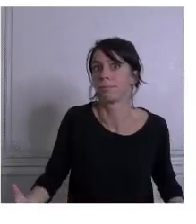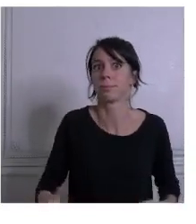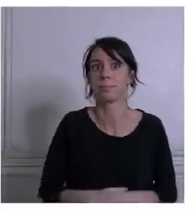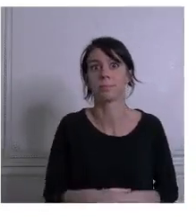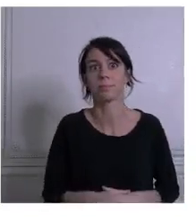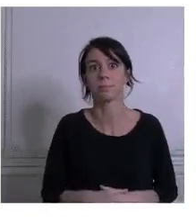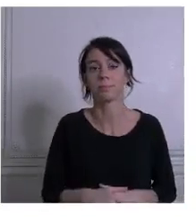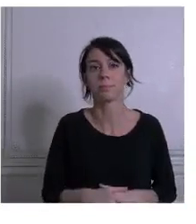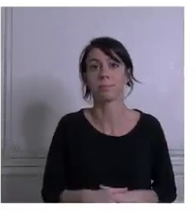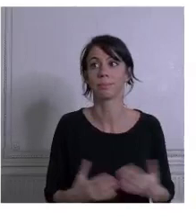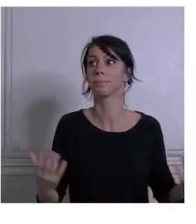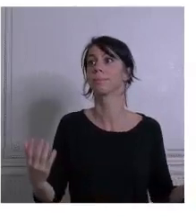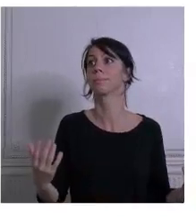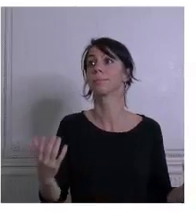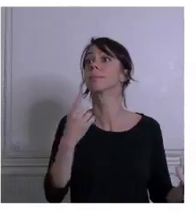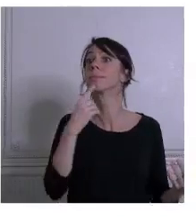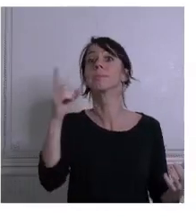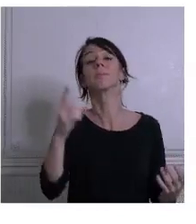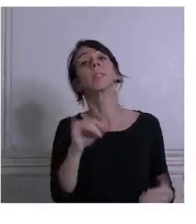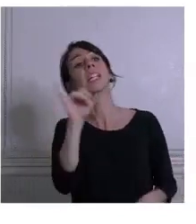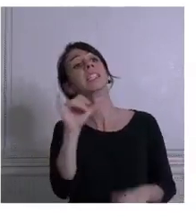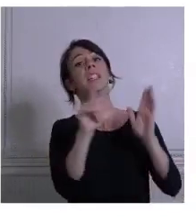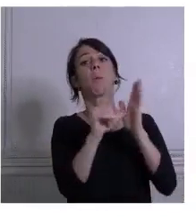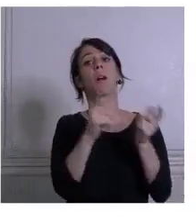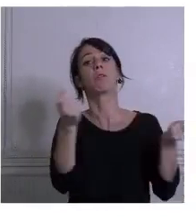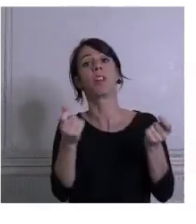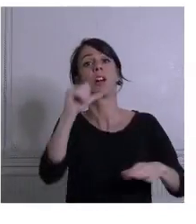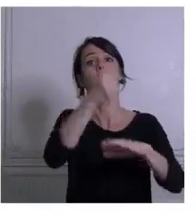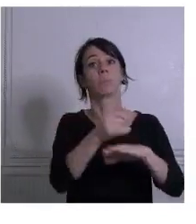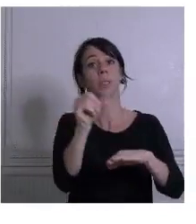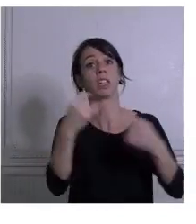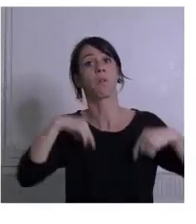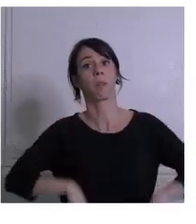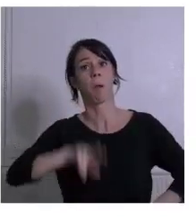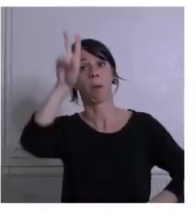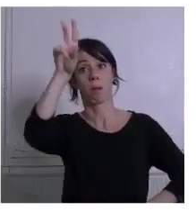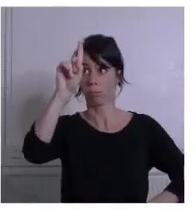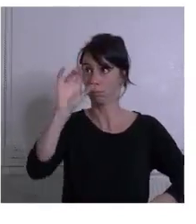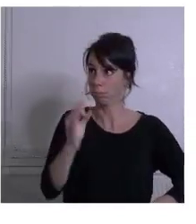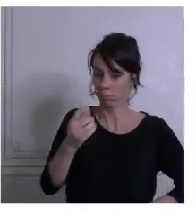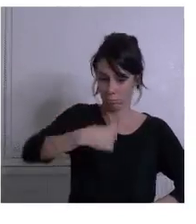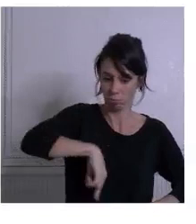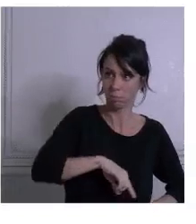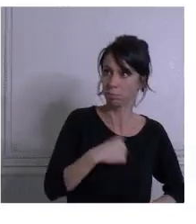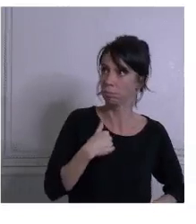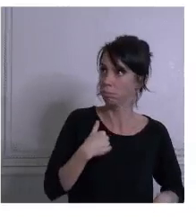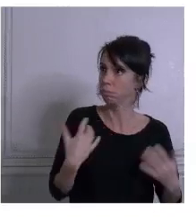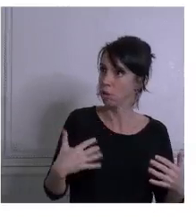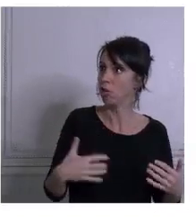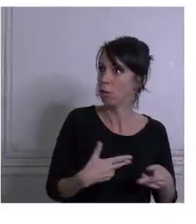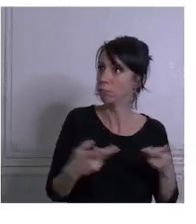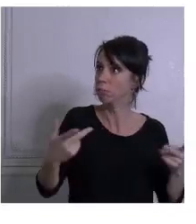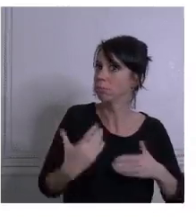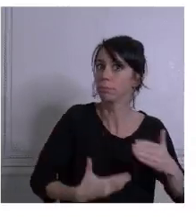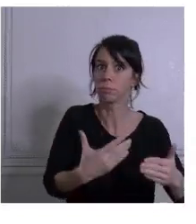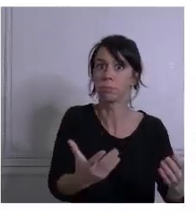on a un Twitter, un appel, etc. Comme je l'ai expliqué à cette dame, c'était un chantier de désamiantage pour lequel les machines